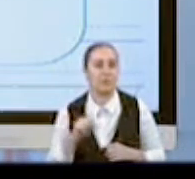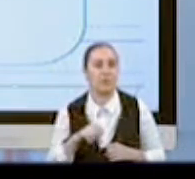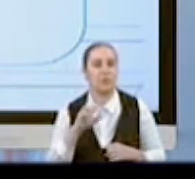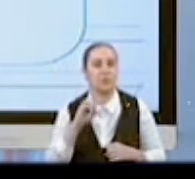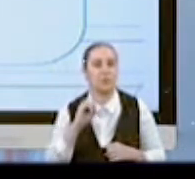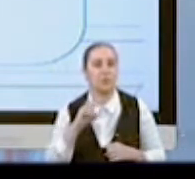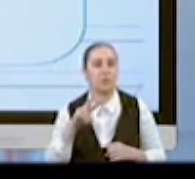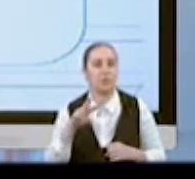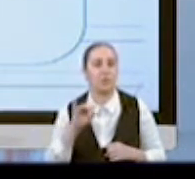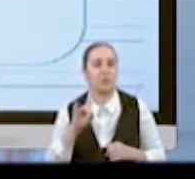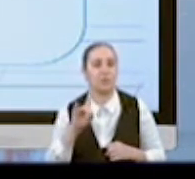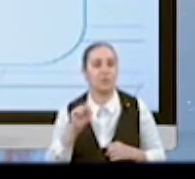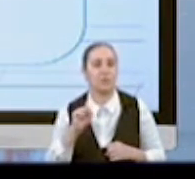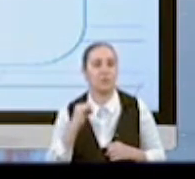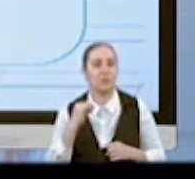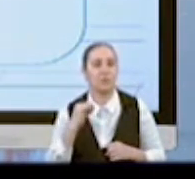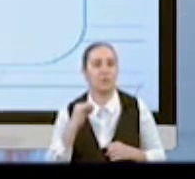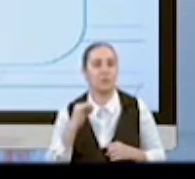Галина,